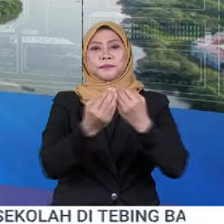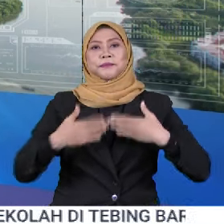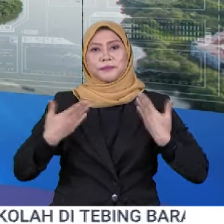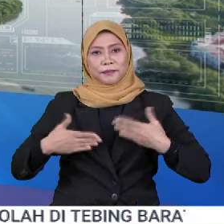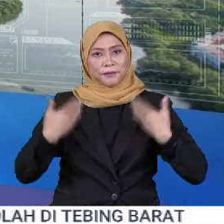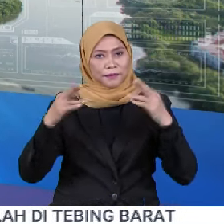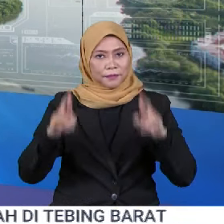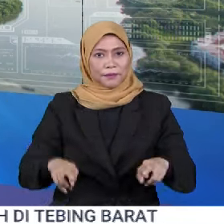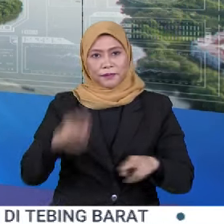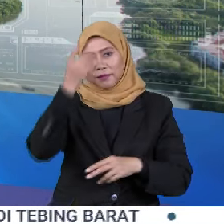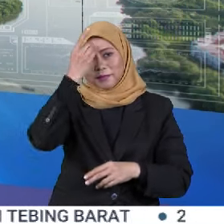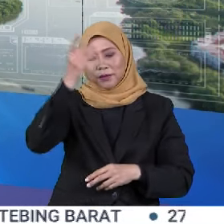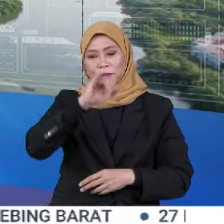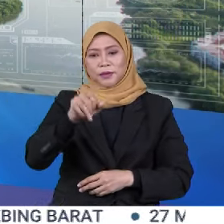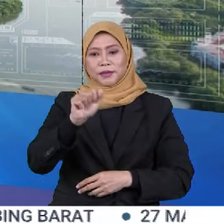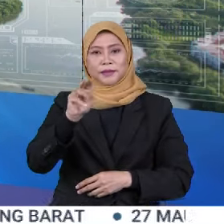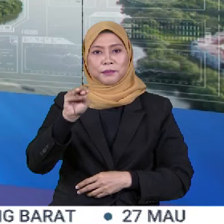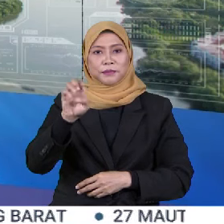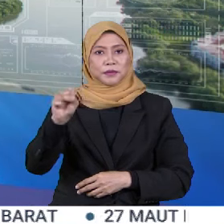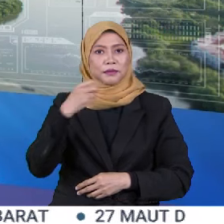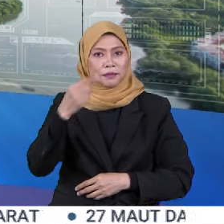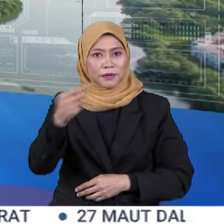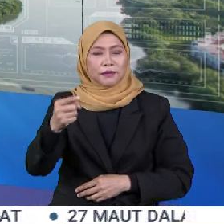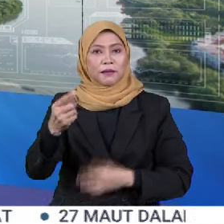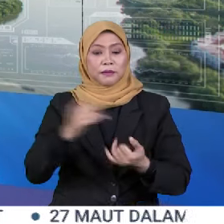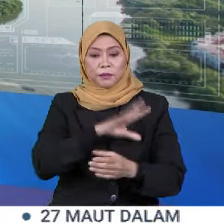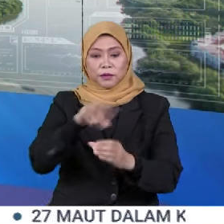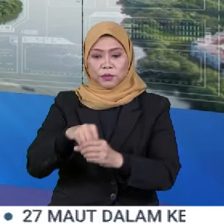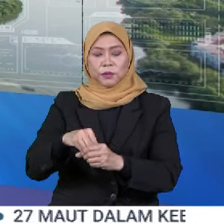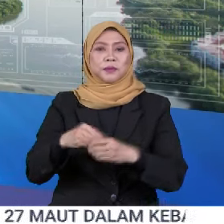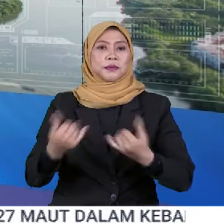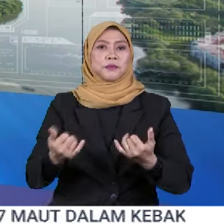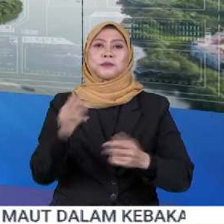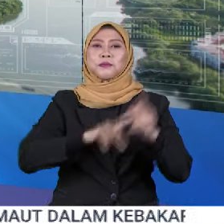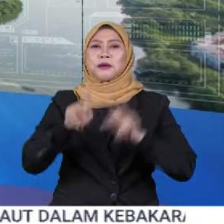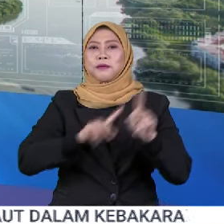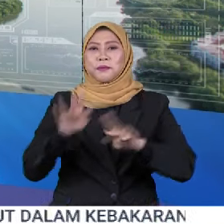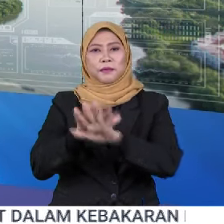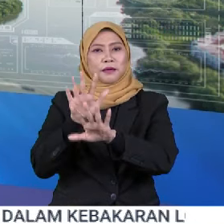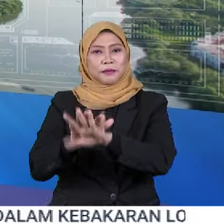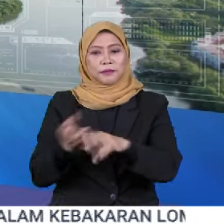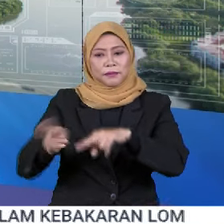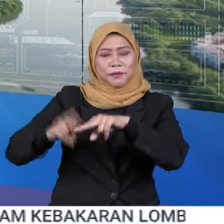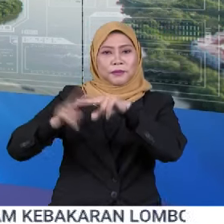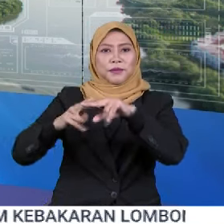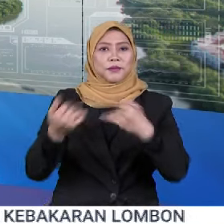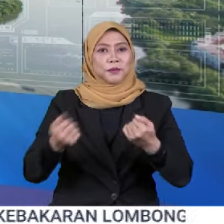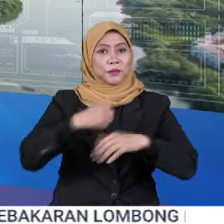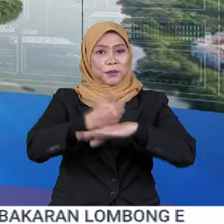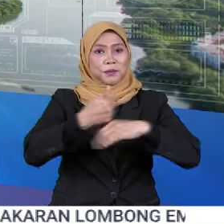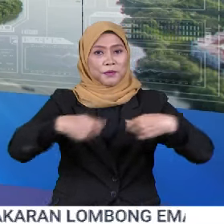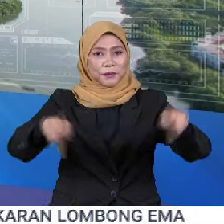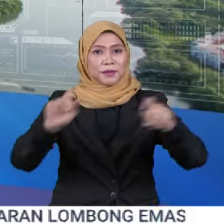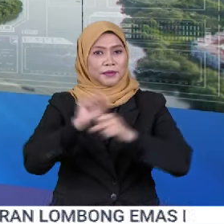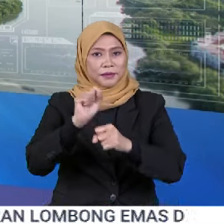rakyat Datuk jamesrative berkata ini termasuk pertambahan tinggi penduduk berikut wujud peluang pekerjaan selain